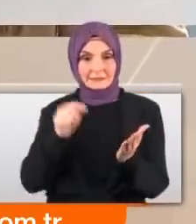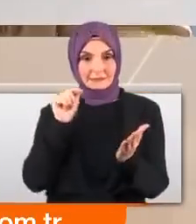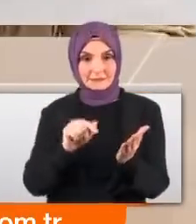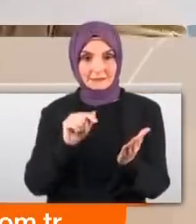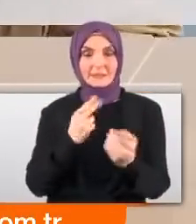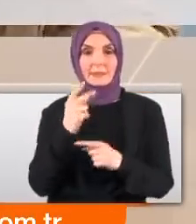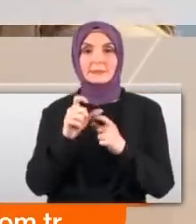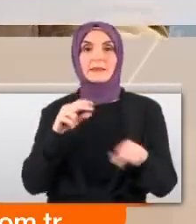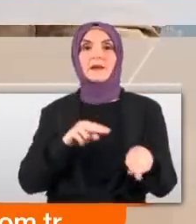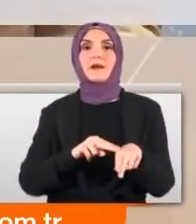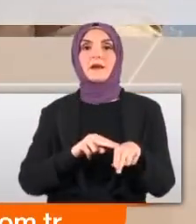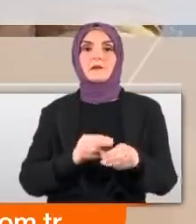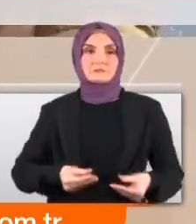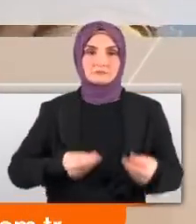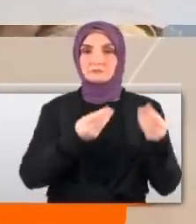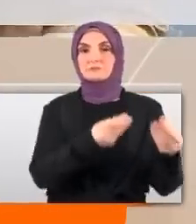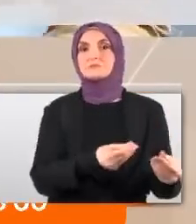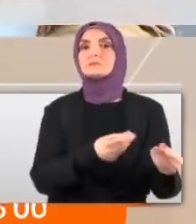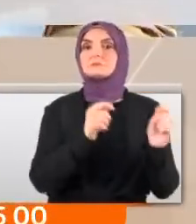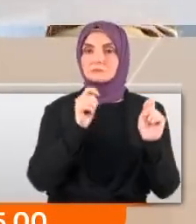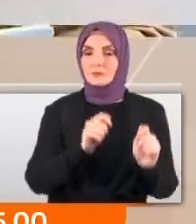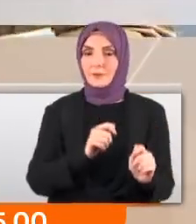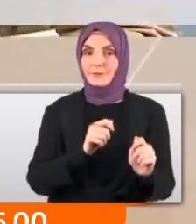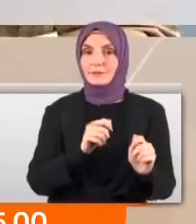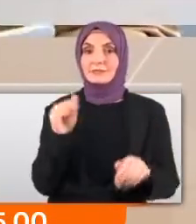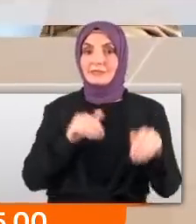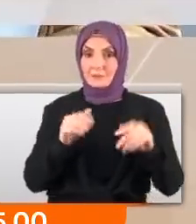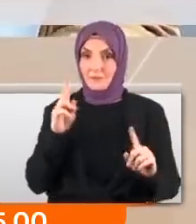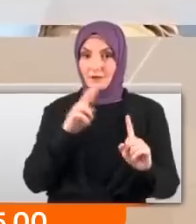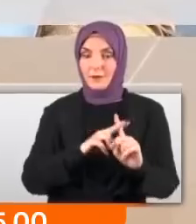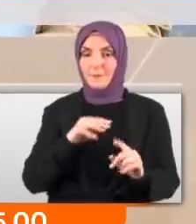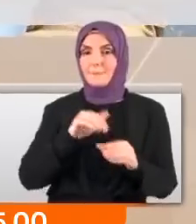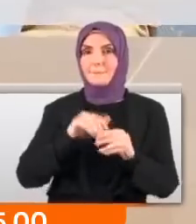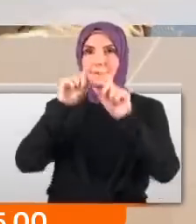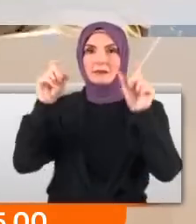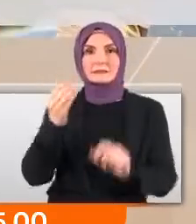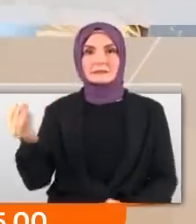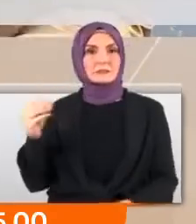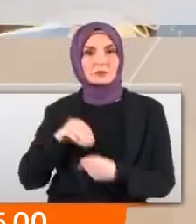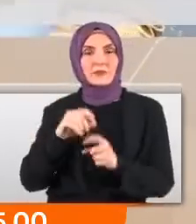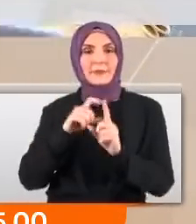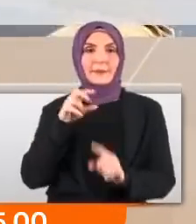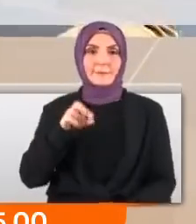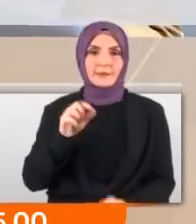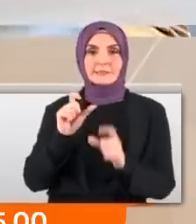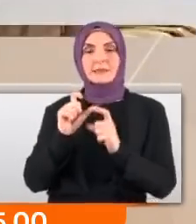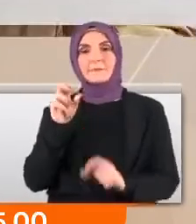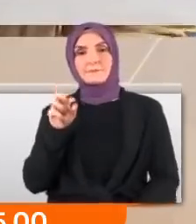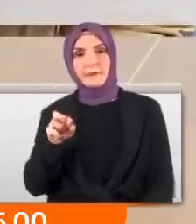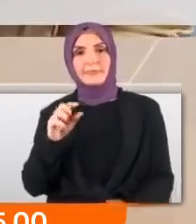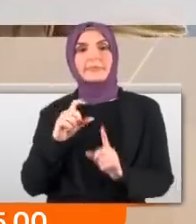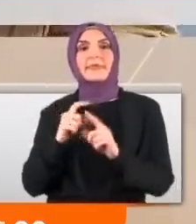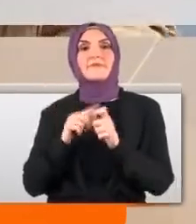sundu. Ancak seçime girecek olan partilerden Demokrat Partisi, Saadet Partisi, Deva Partisi ve